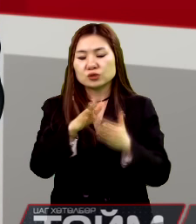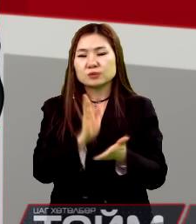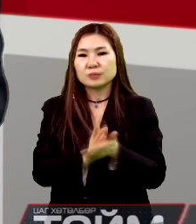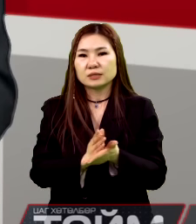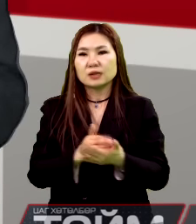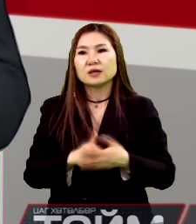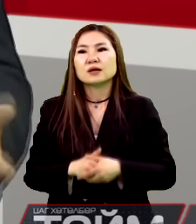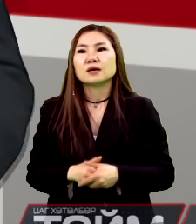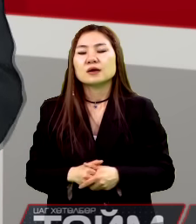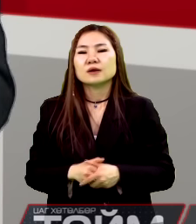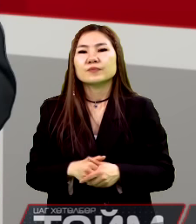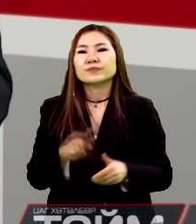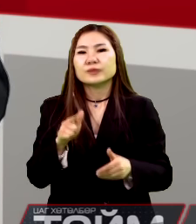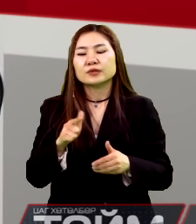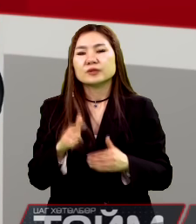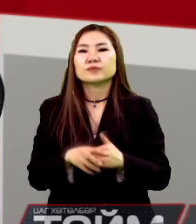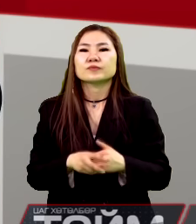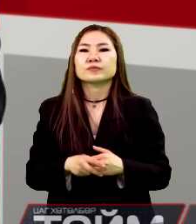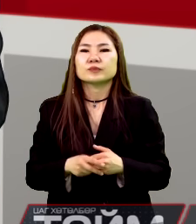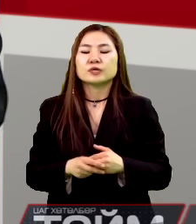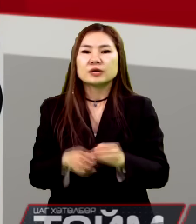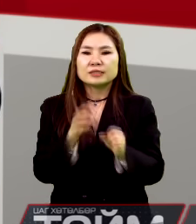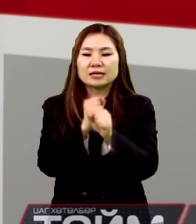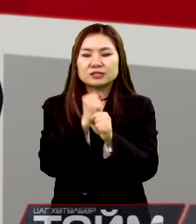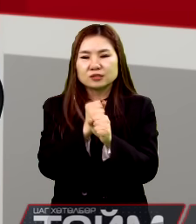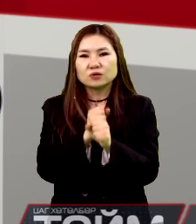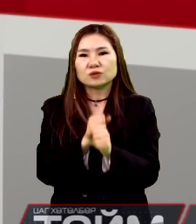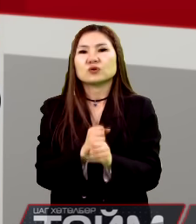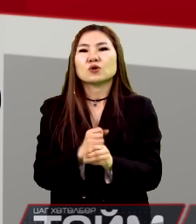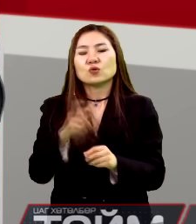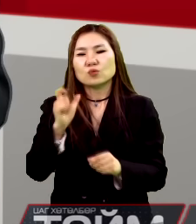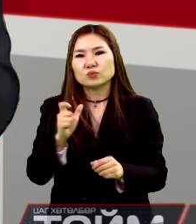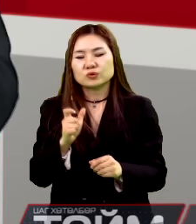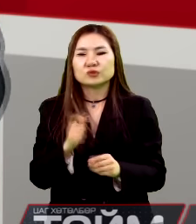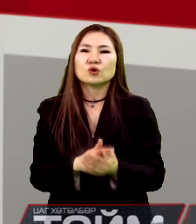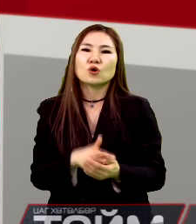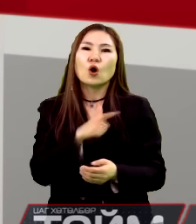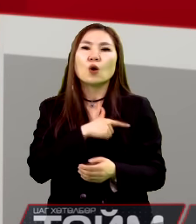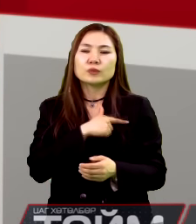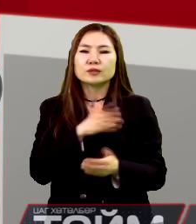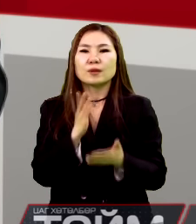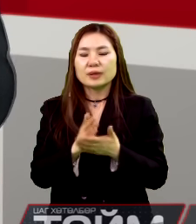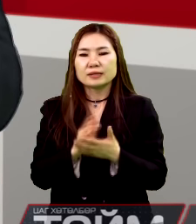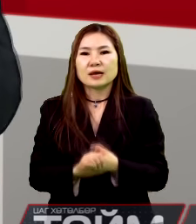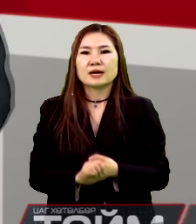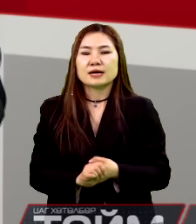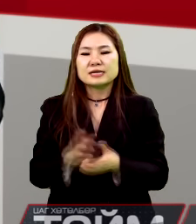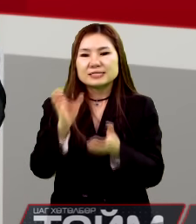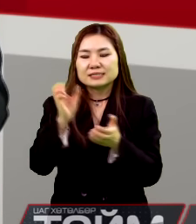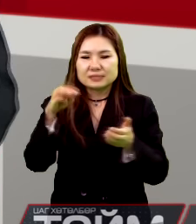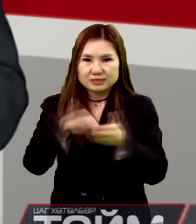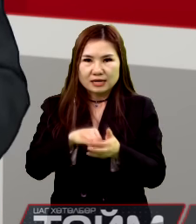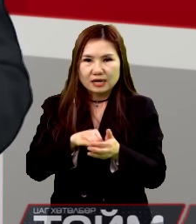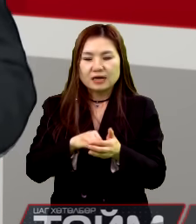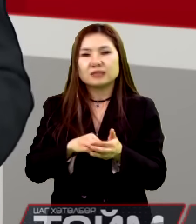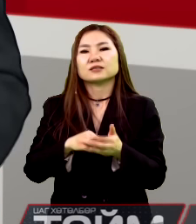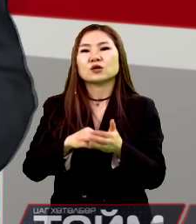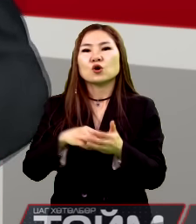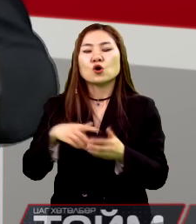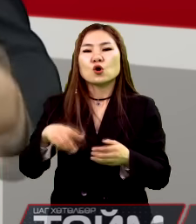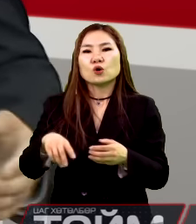ингээд энэ үйл ажиллагааг эрхэлдэг хүмүүс бол бас их гомдлтай байгаа хэлсэн байна. Бүх зүйл стандартын дагуу эрүүл ахын ахын